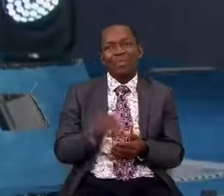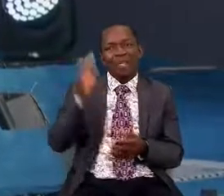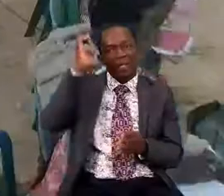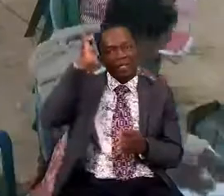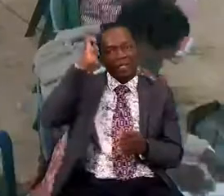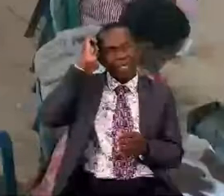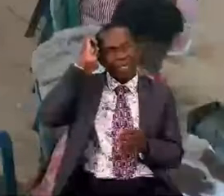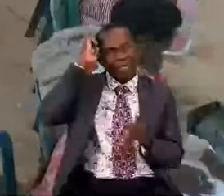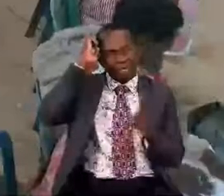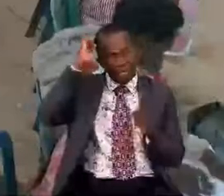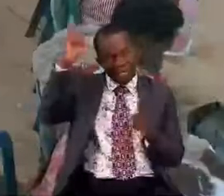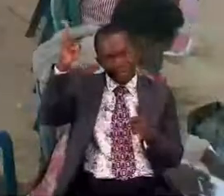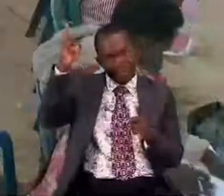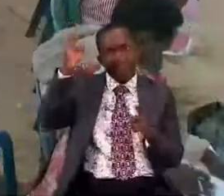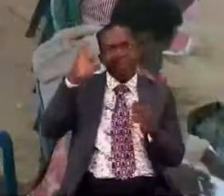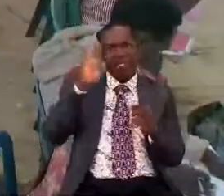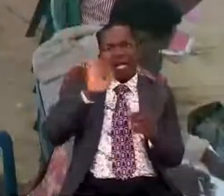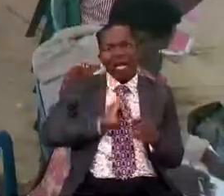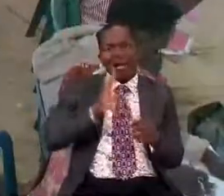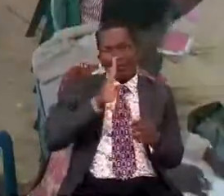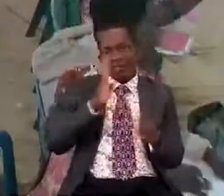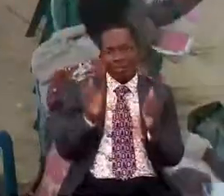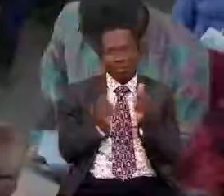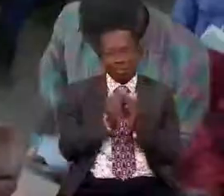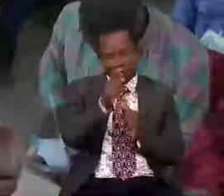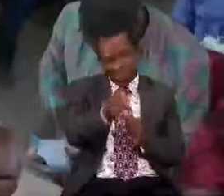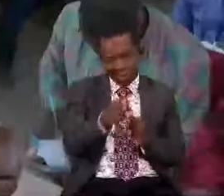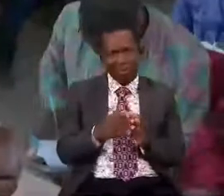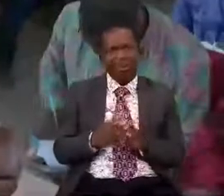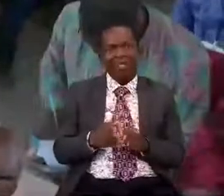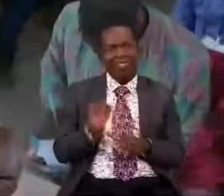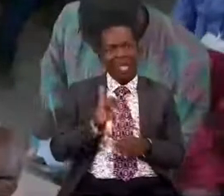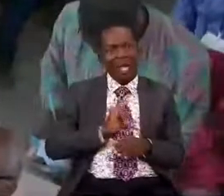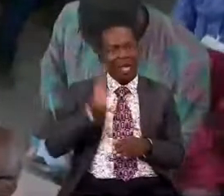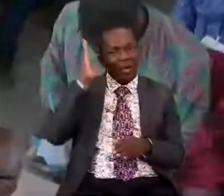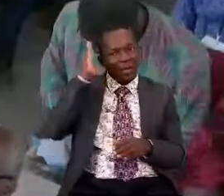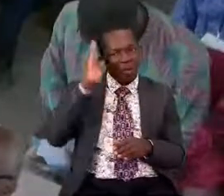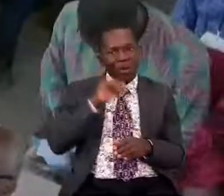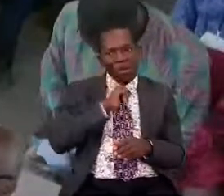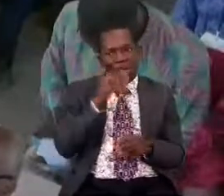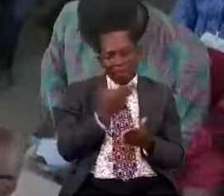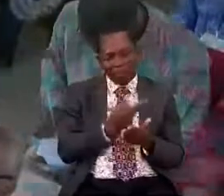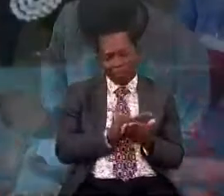Je ne te délaisserai point. Amen. Je ne t'abandonnerai point. Amen.